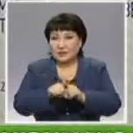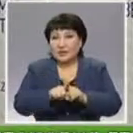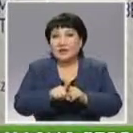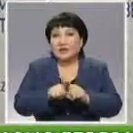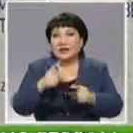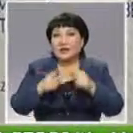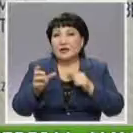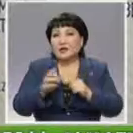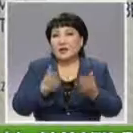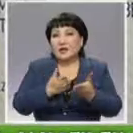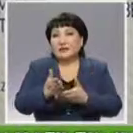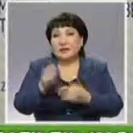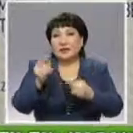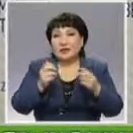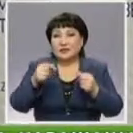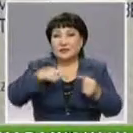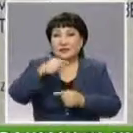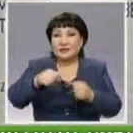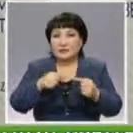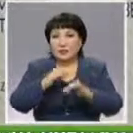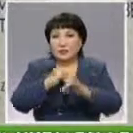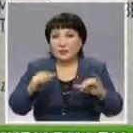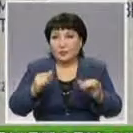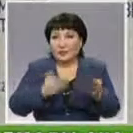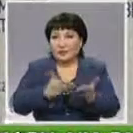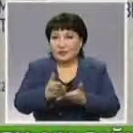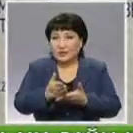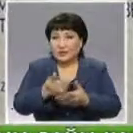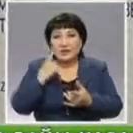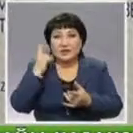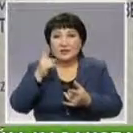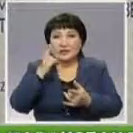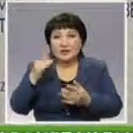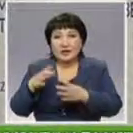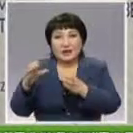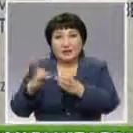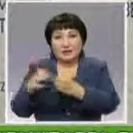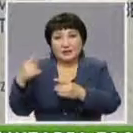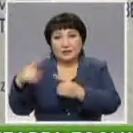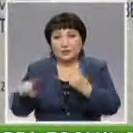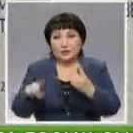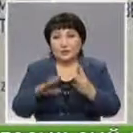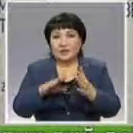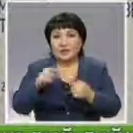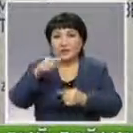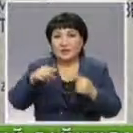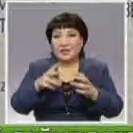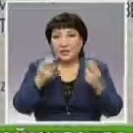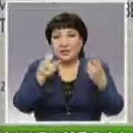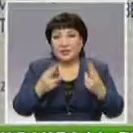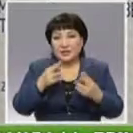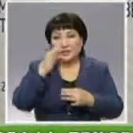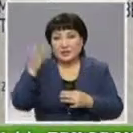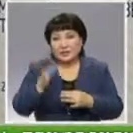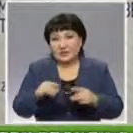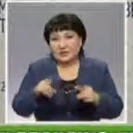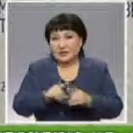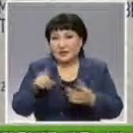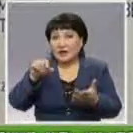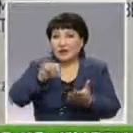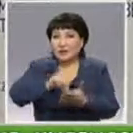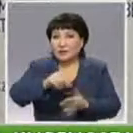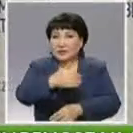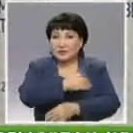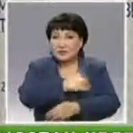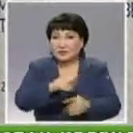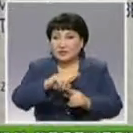дамыту қарастырылған. Кәсіпкерлер палатасының жастар қанаты бұдан бөлек бизнестің әлеуметтік жауапкершілігі аясында қатысуға ниетті. Яғни